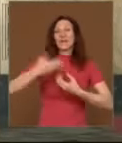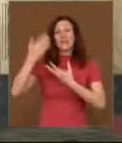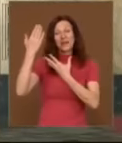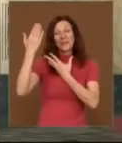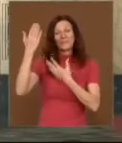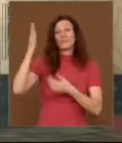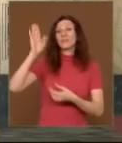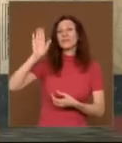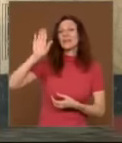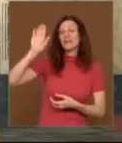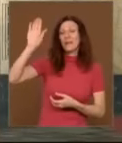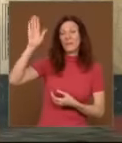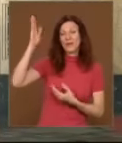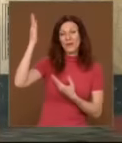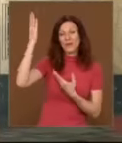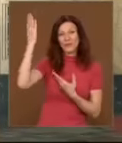предадем.